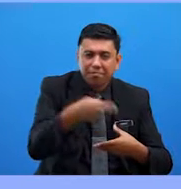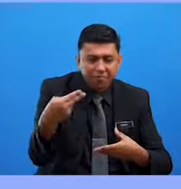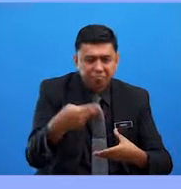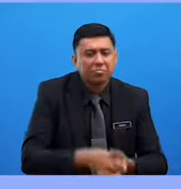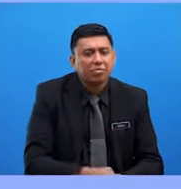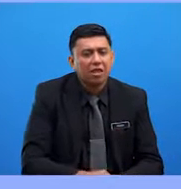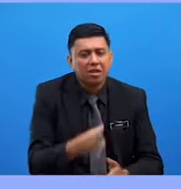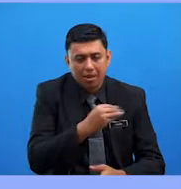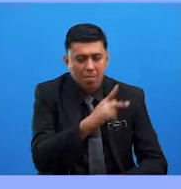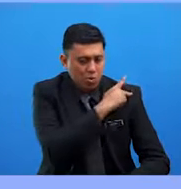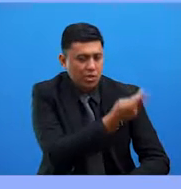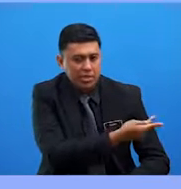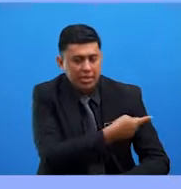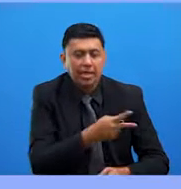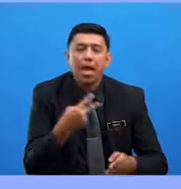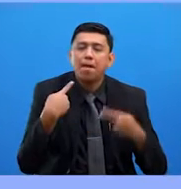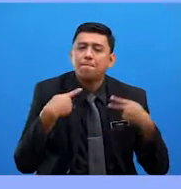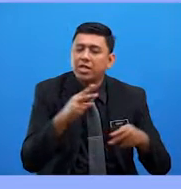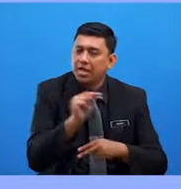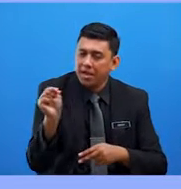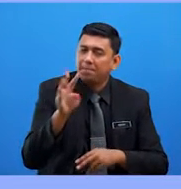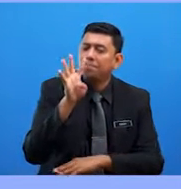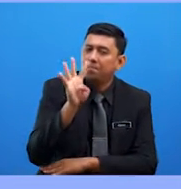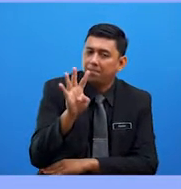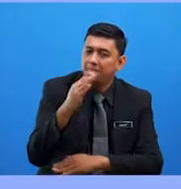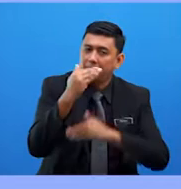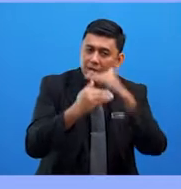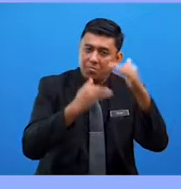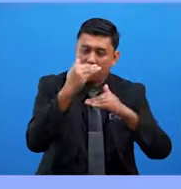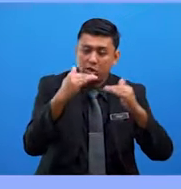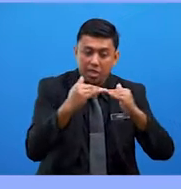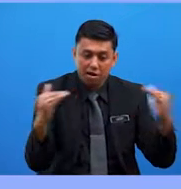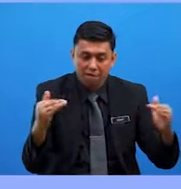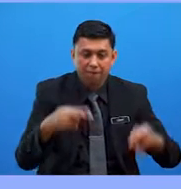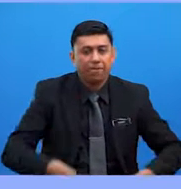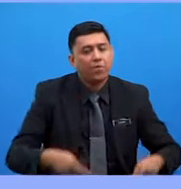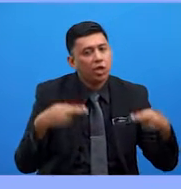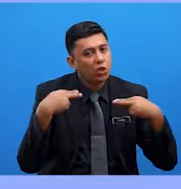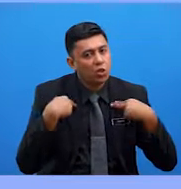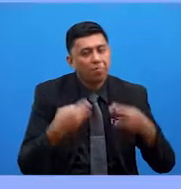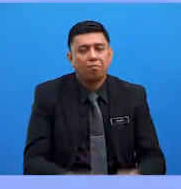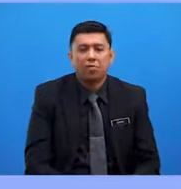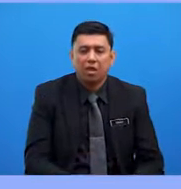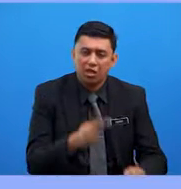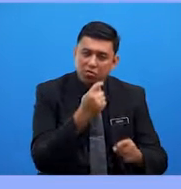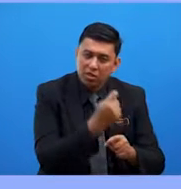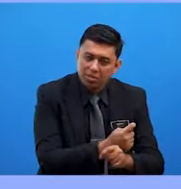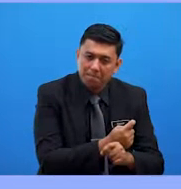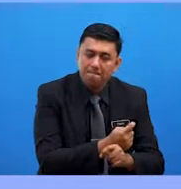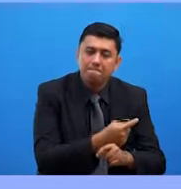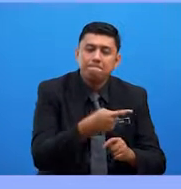dapat menguasai pasaran. Keempat, meningkatkan taraf hidup di mana peranan